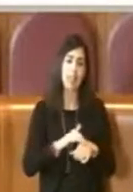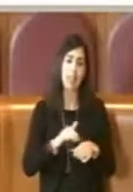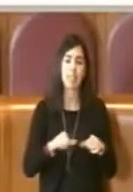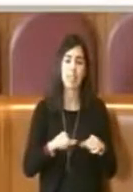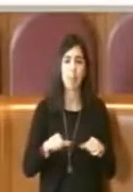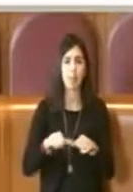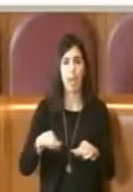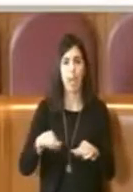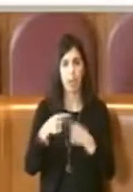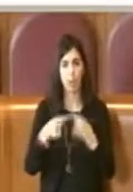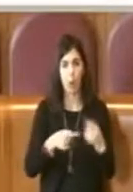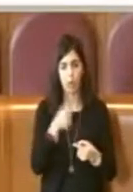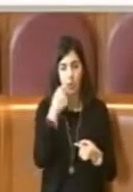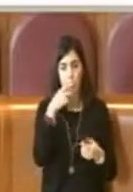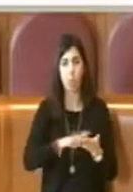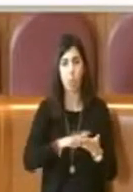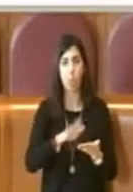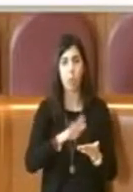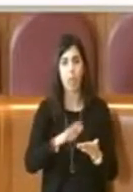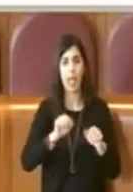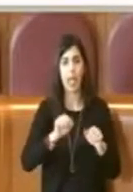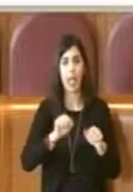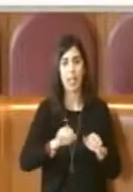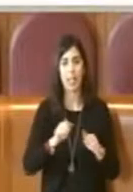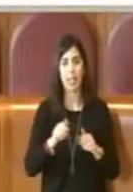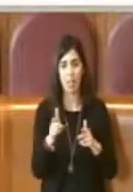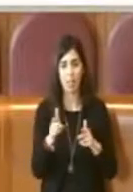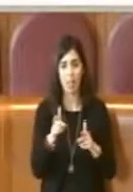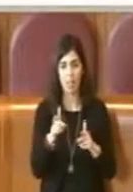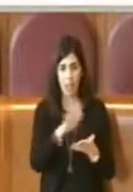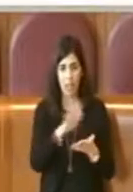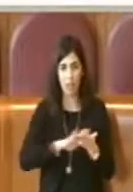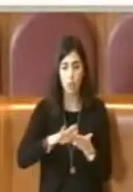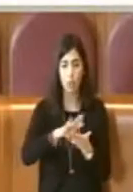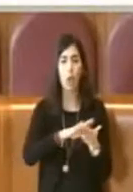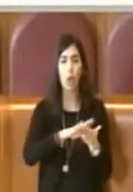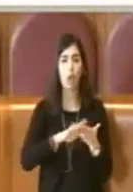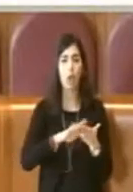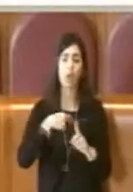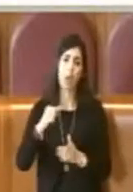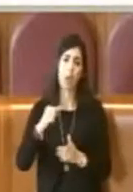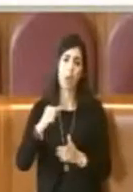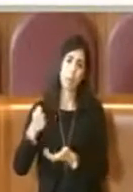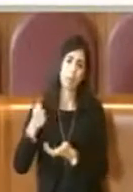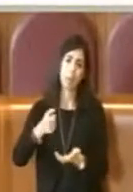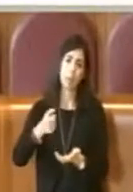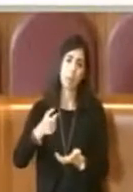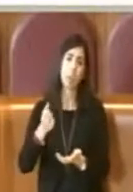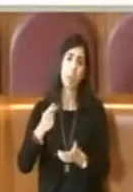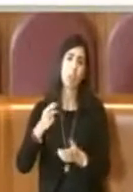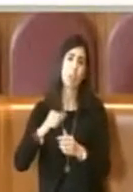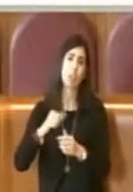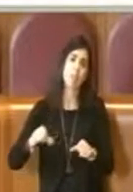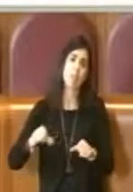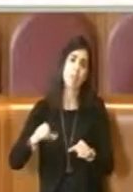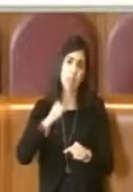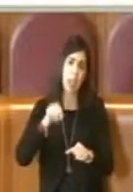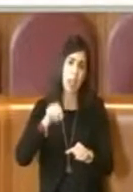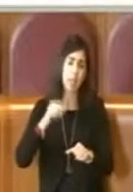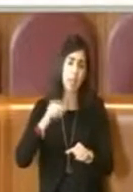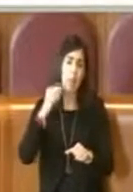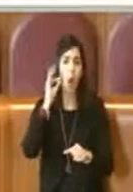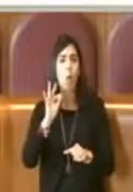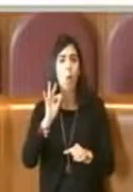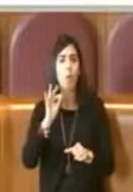quindi le pulizie, le sanificazioni, ma anche i soldi necessari per assicurare che